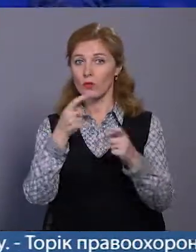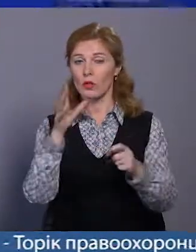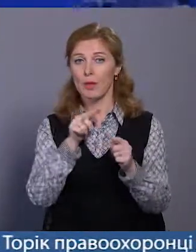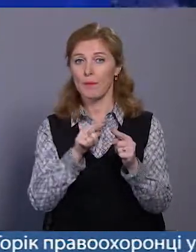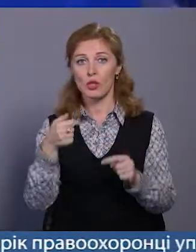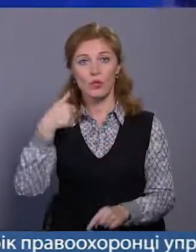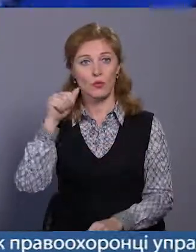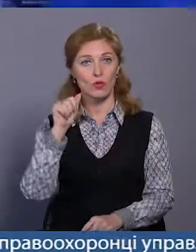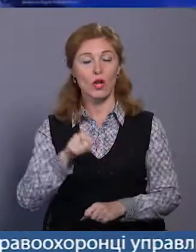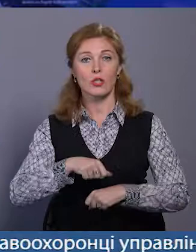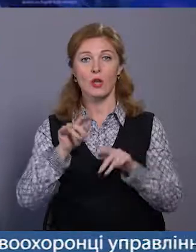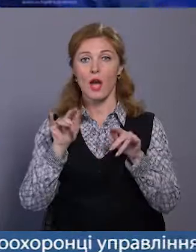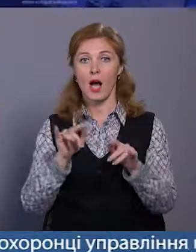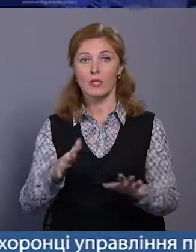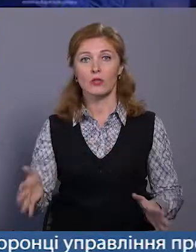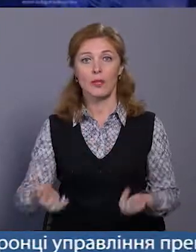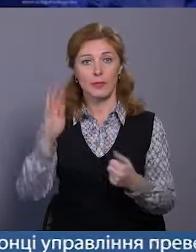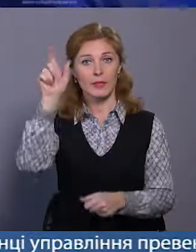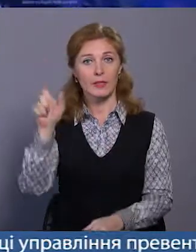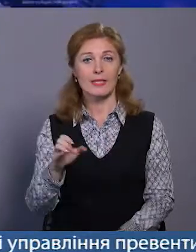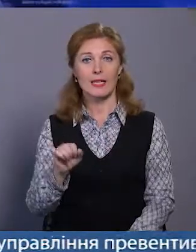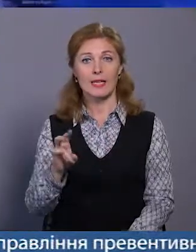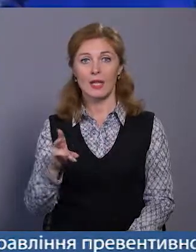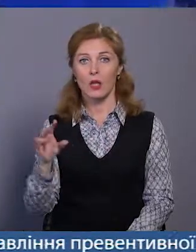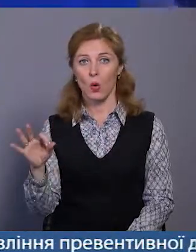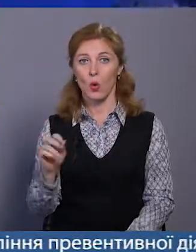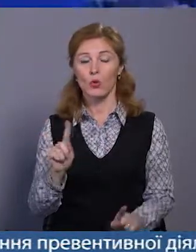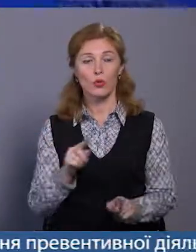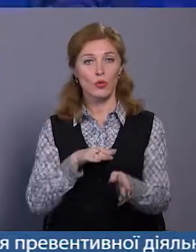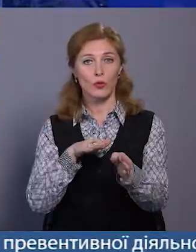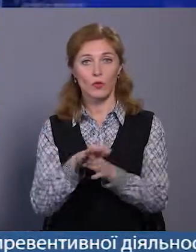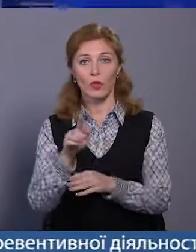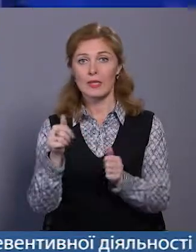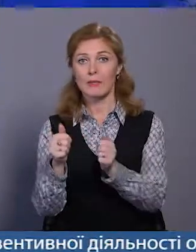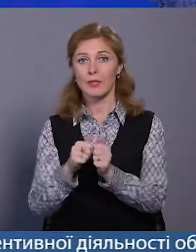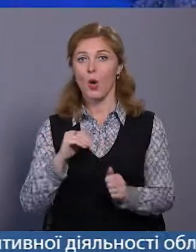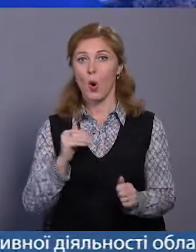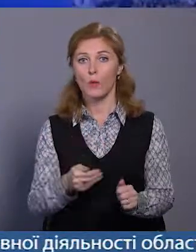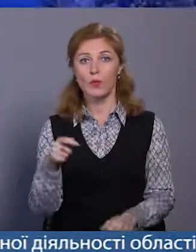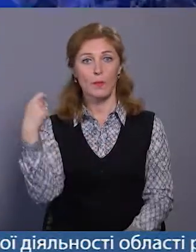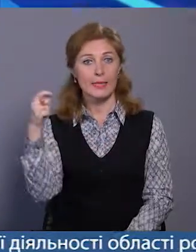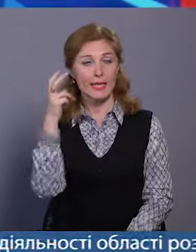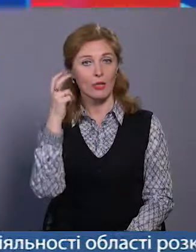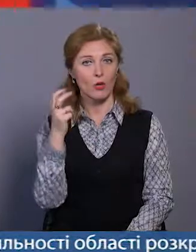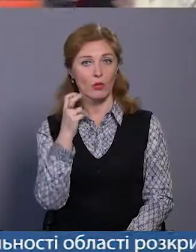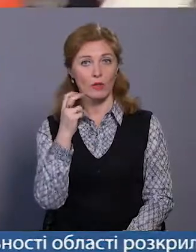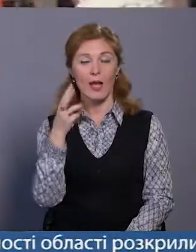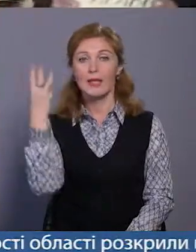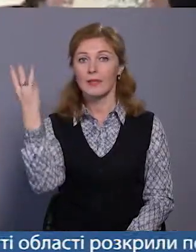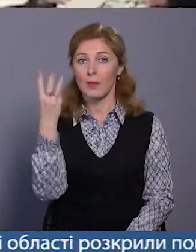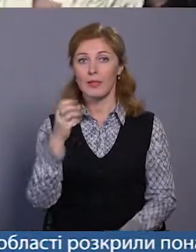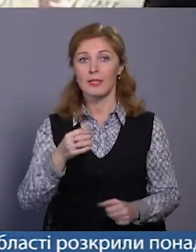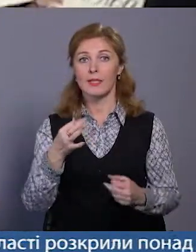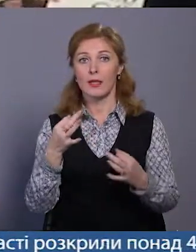час учорашньої акції на підтримку Сергія Стерненка, що відбулася під Офісом президента у Києві. На Хмельницький